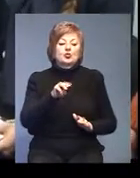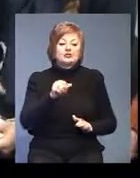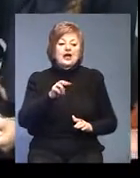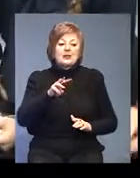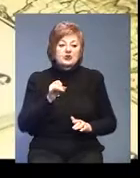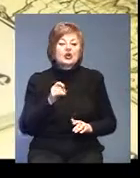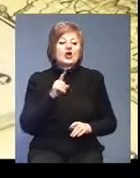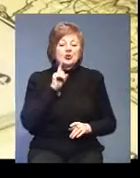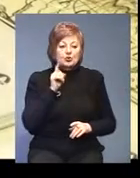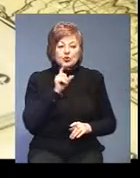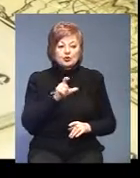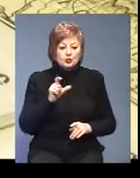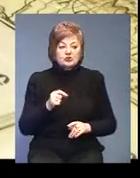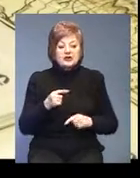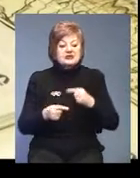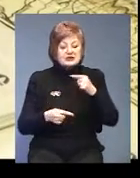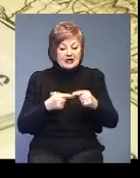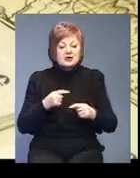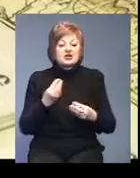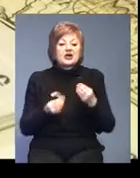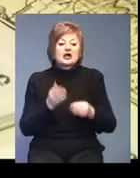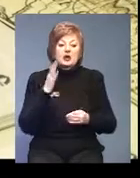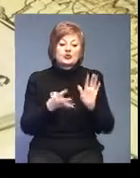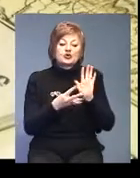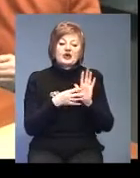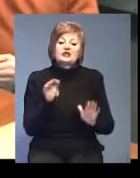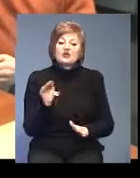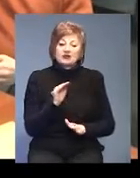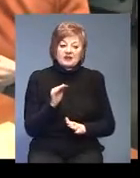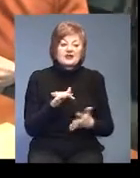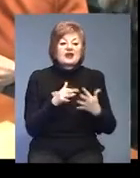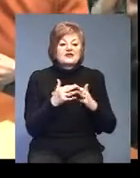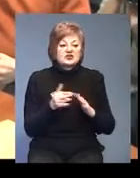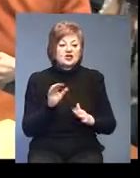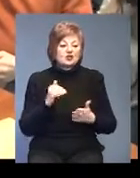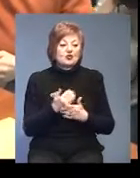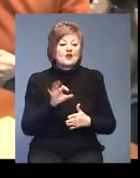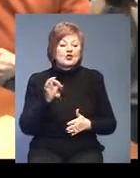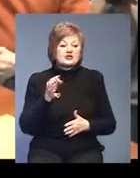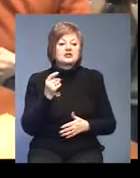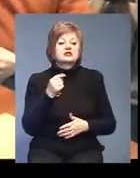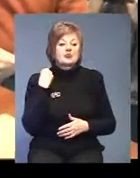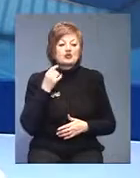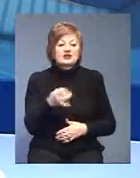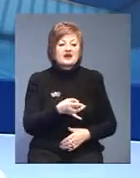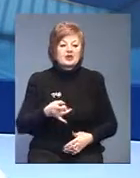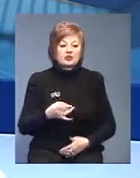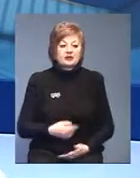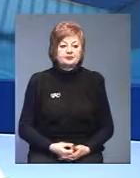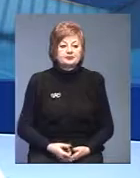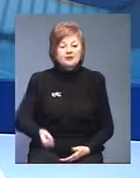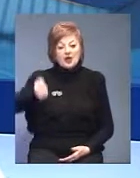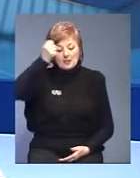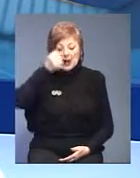регіоні триватимуть. Наступна така настільна гра відбудеться 9 лютого у селі Новоолександрівка Запорізького району.